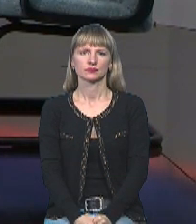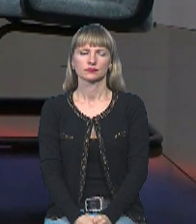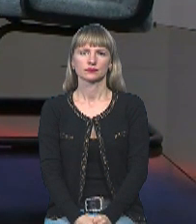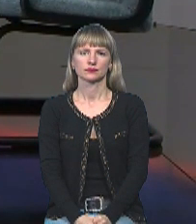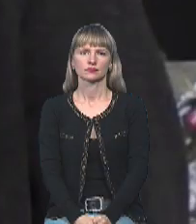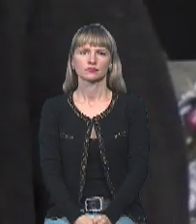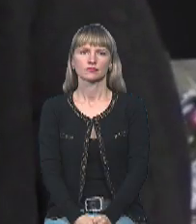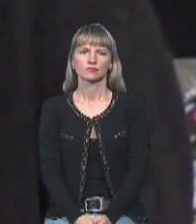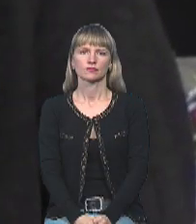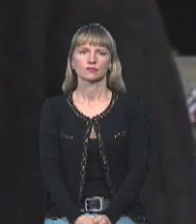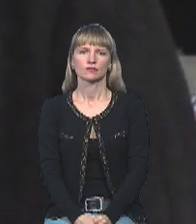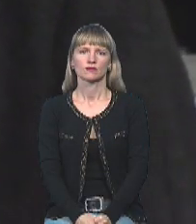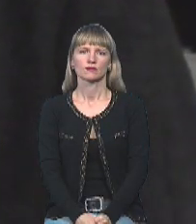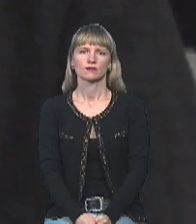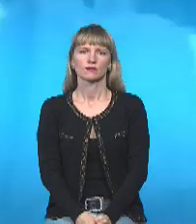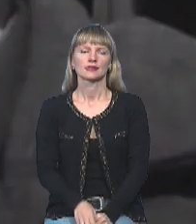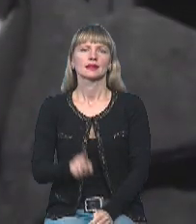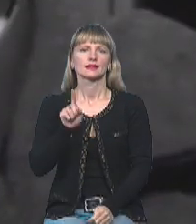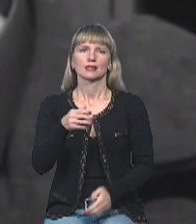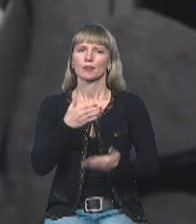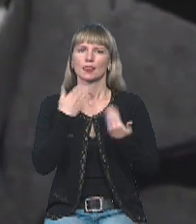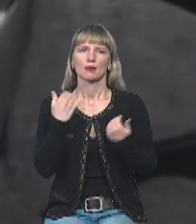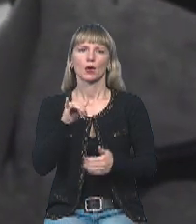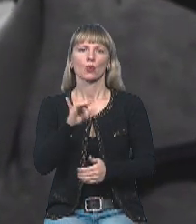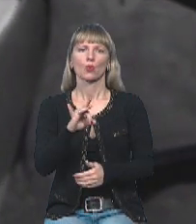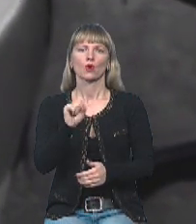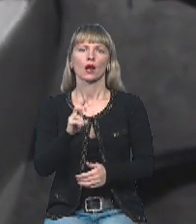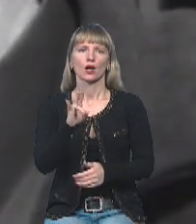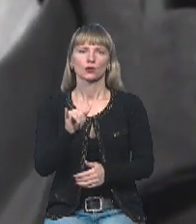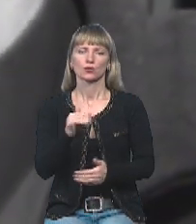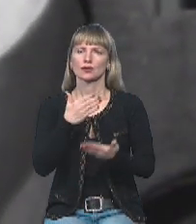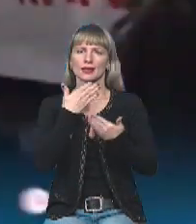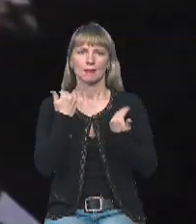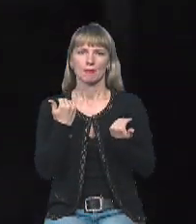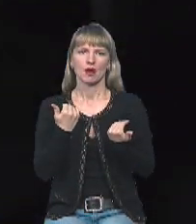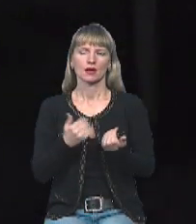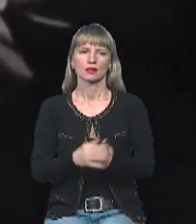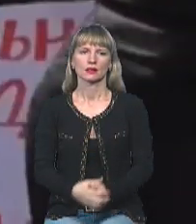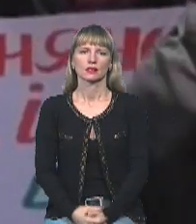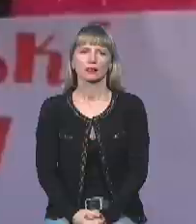Чи там ніякого раду на сьогодні немає? Чи там ніякого раду на сьогодні немає?